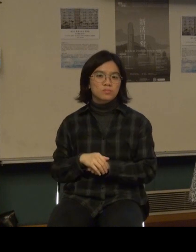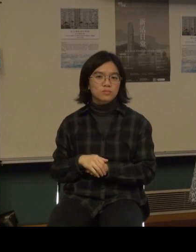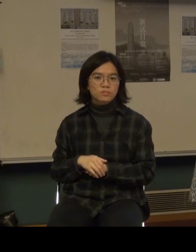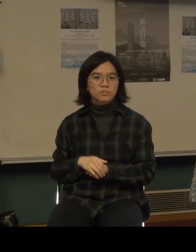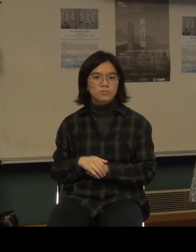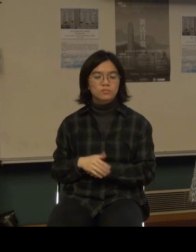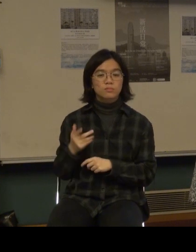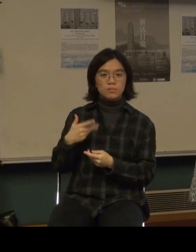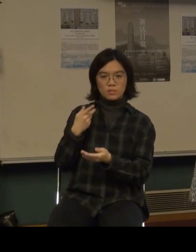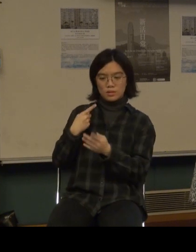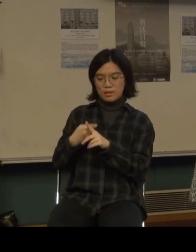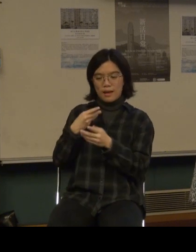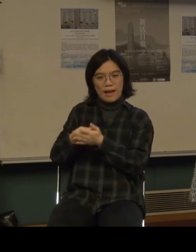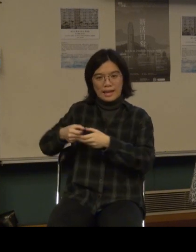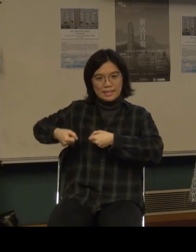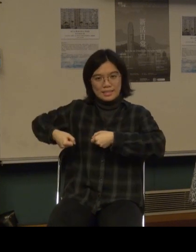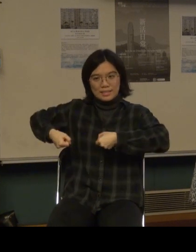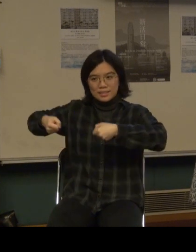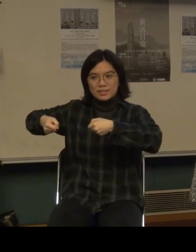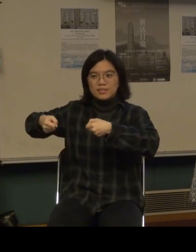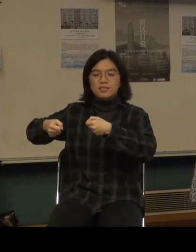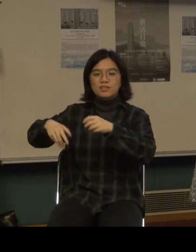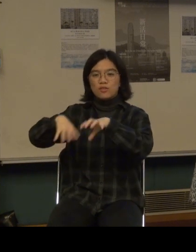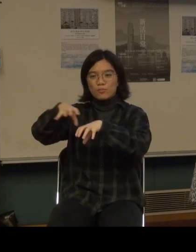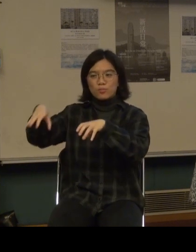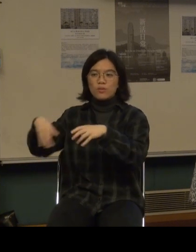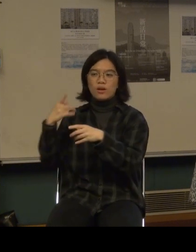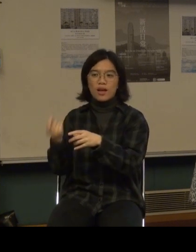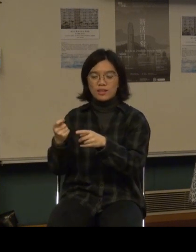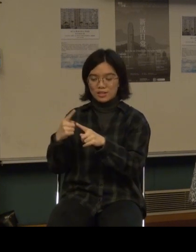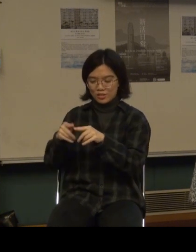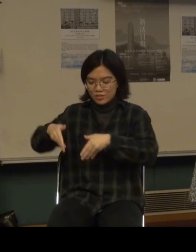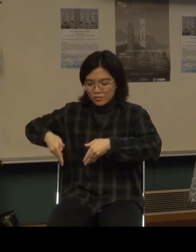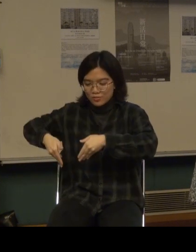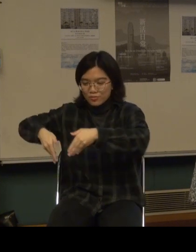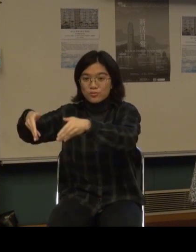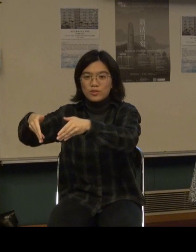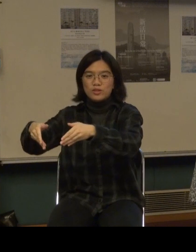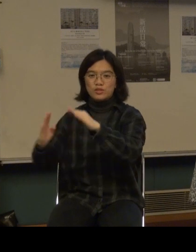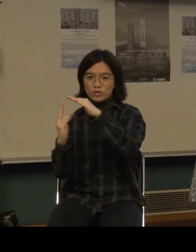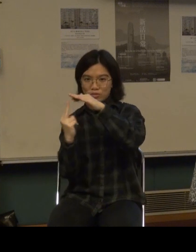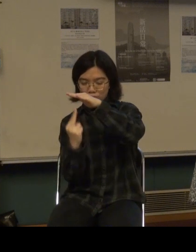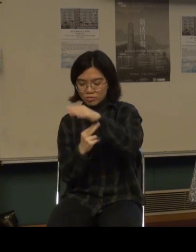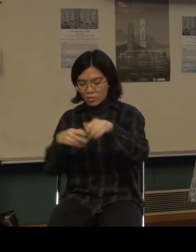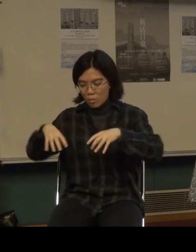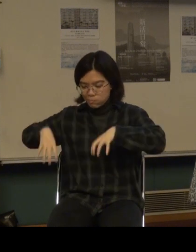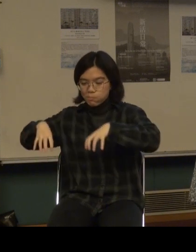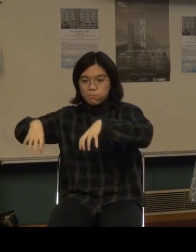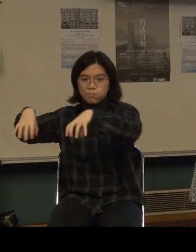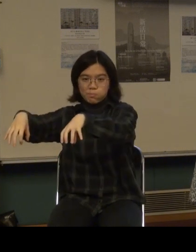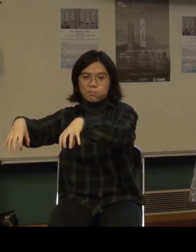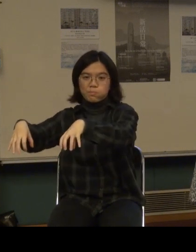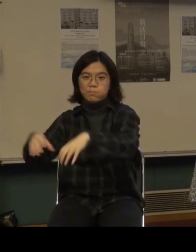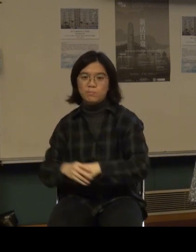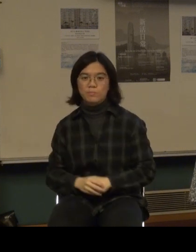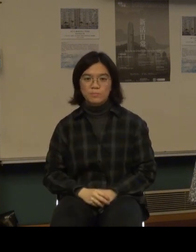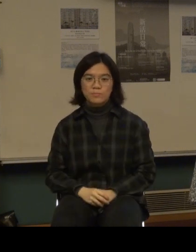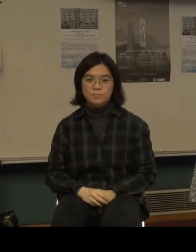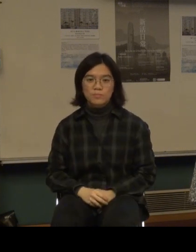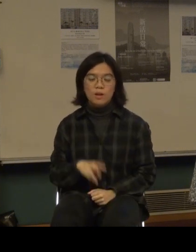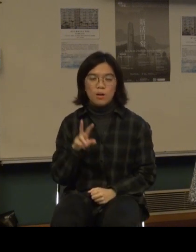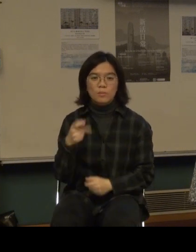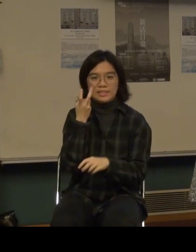格局咧就好簡單嘅，就係、是、一條長嘅走廊啦，然後咧檔位咧就喺走廊嘅兩邊。你可以見到咧嗰個石